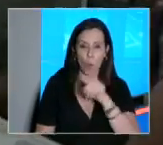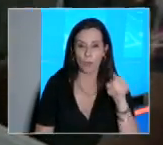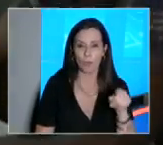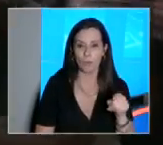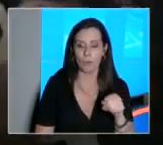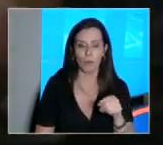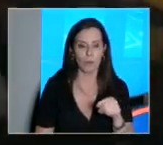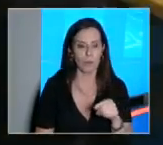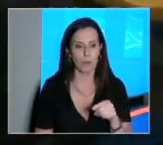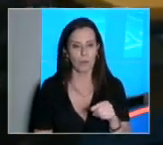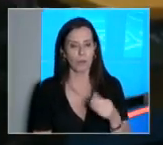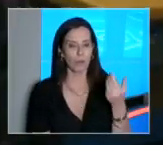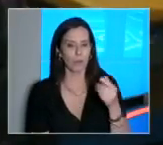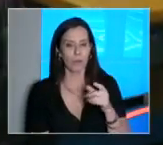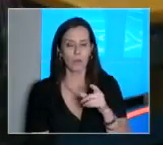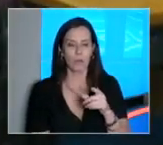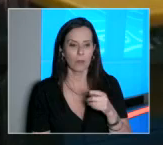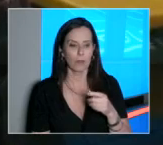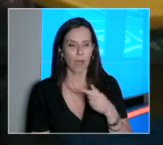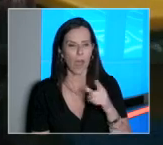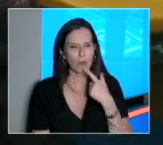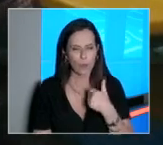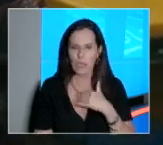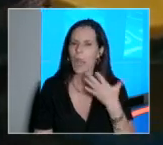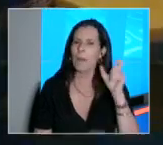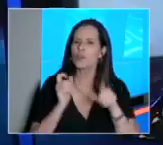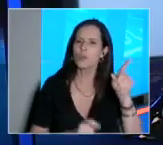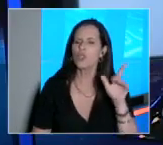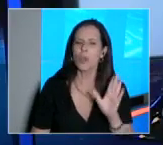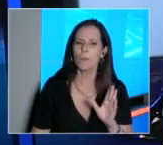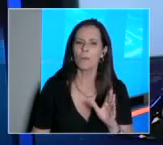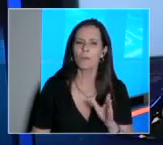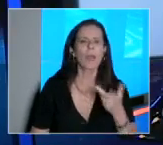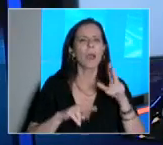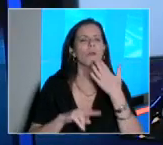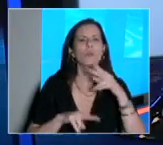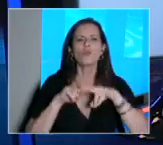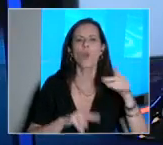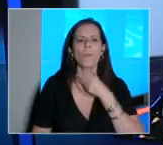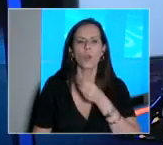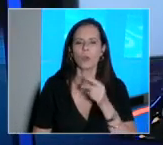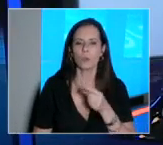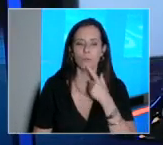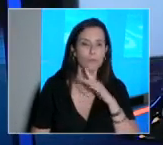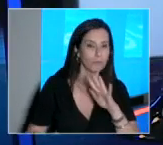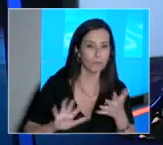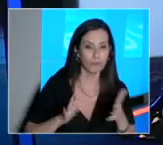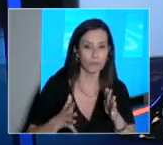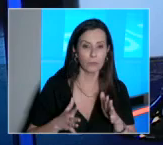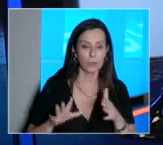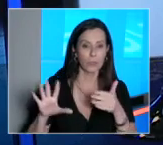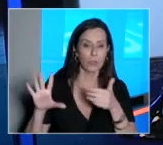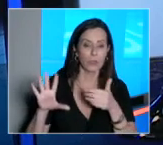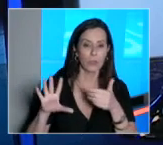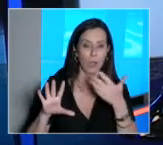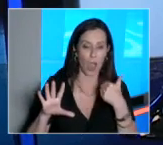וואי, לא ידעתי, חבל שלא ידעתי. אתה רוצה להגיד לי כמה אנשים יש שם, בבקשה? כי אתה יודע, כל הזמן עובדים עלינו. כרגע עלו סביבות